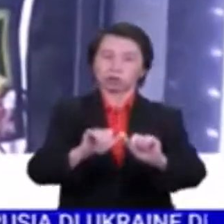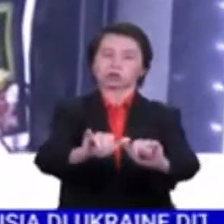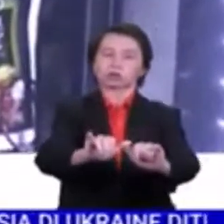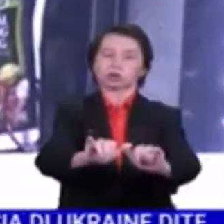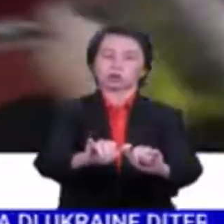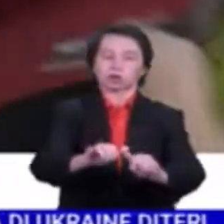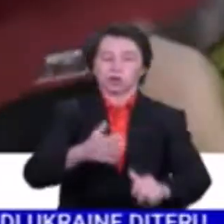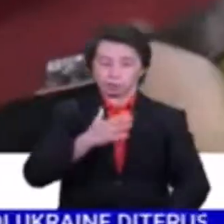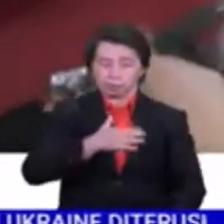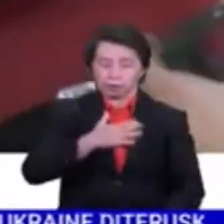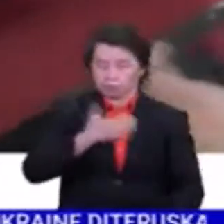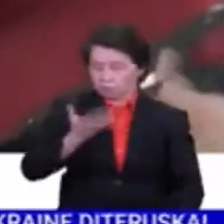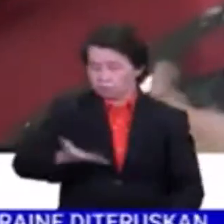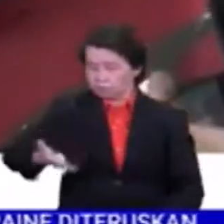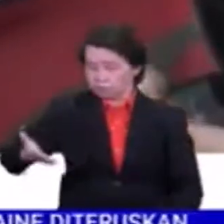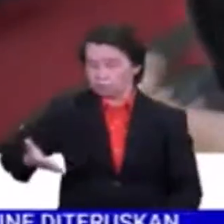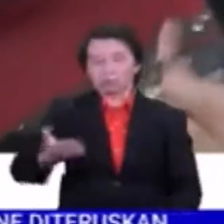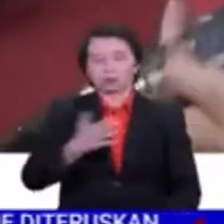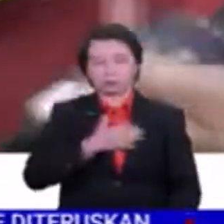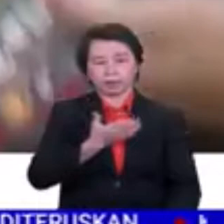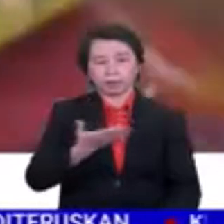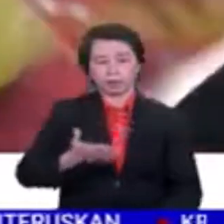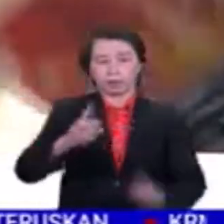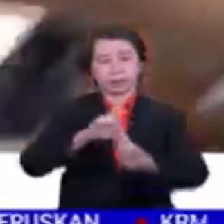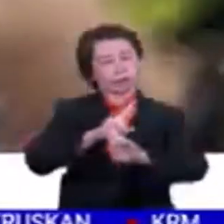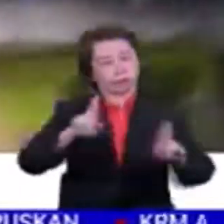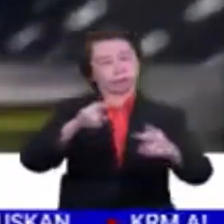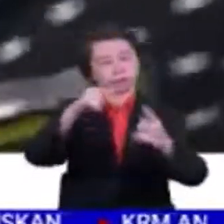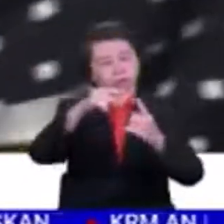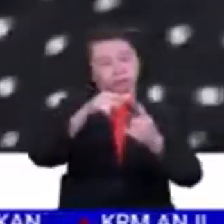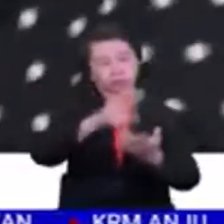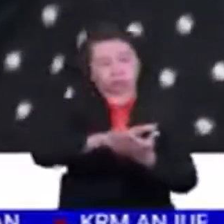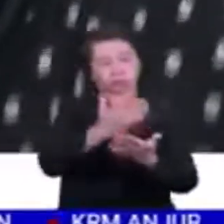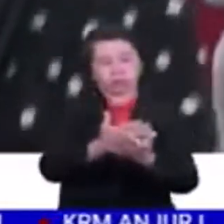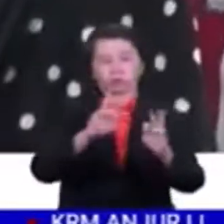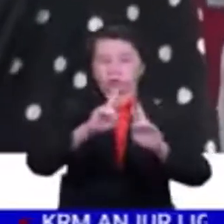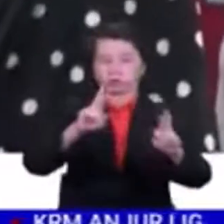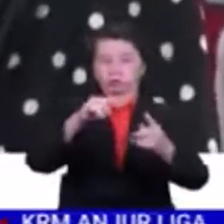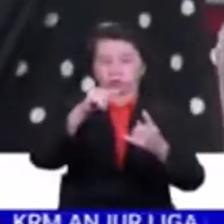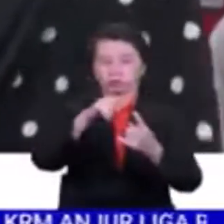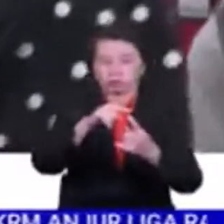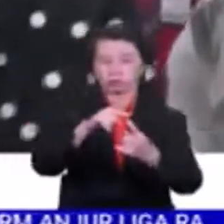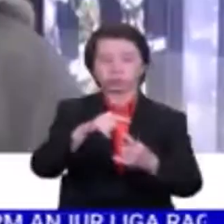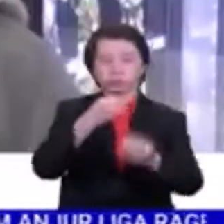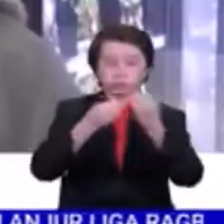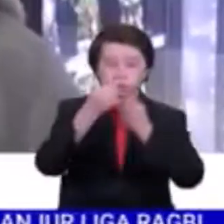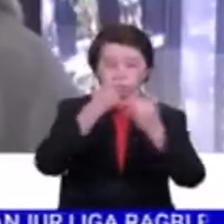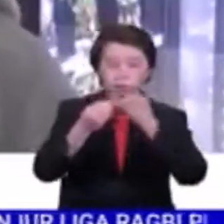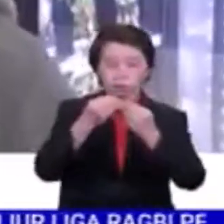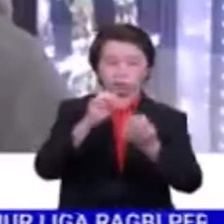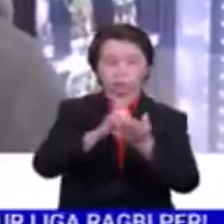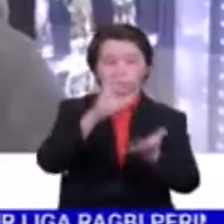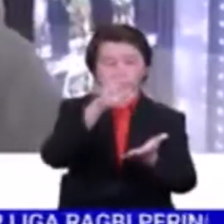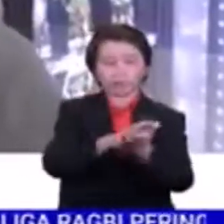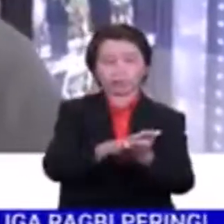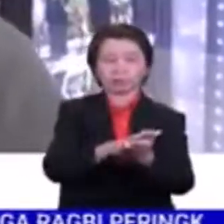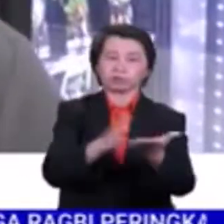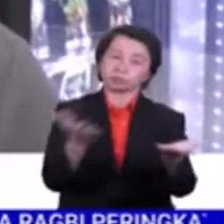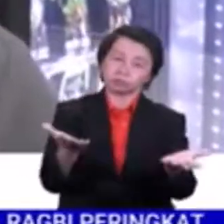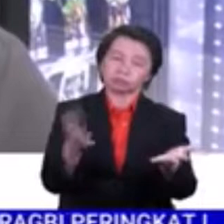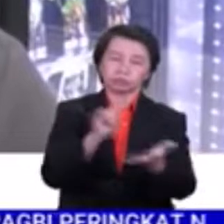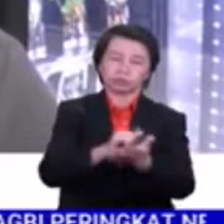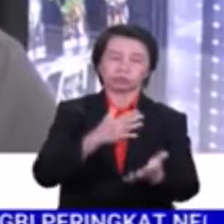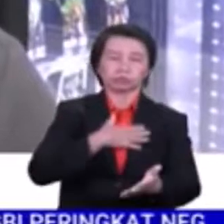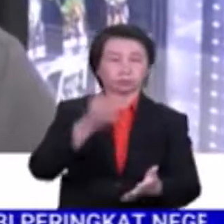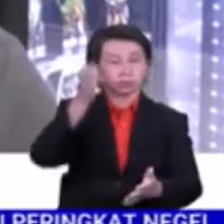Berkenaan produk saya ready to cook, ready to eat dan paste. Itu konsep, tiga konsep yang saya ni,